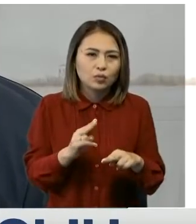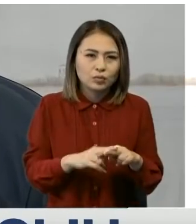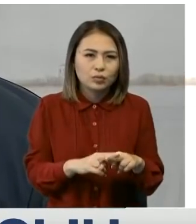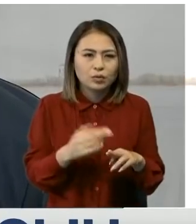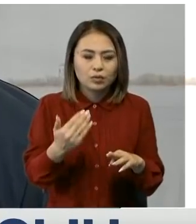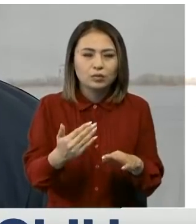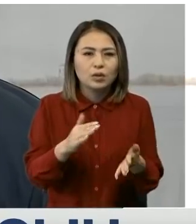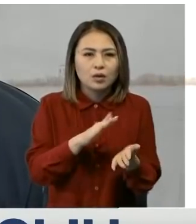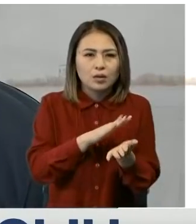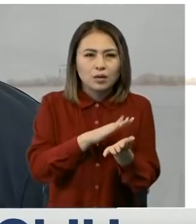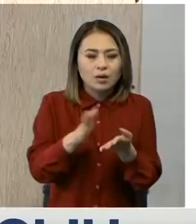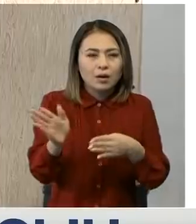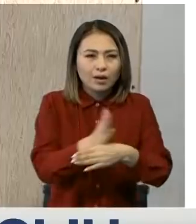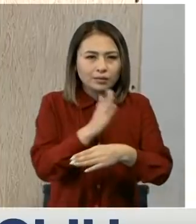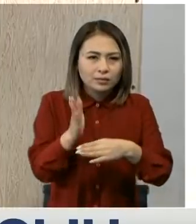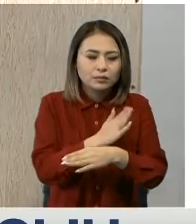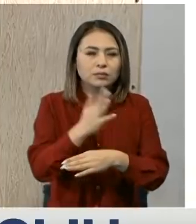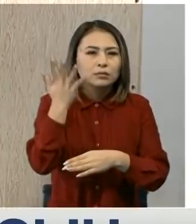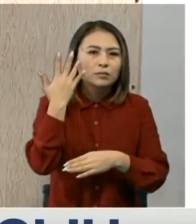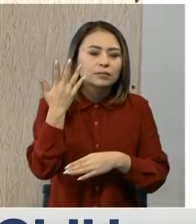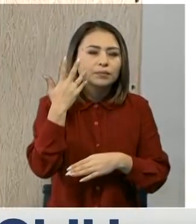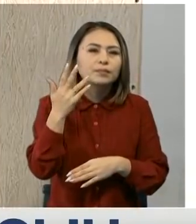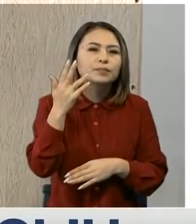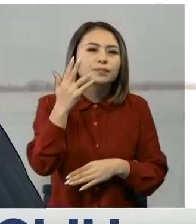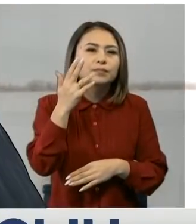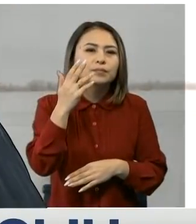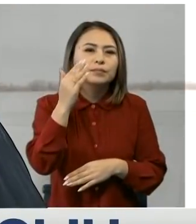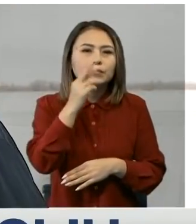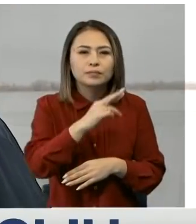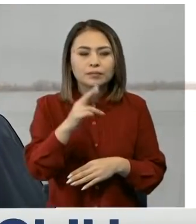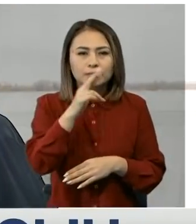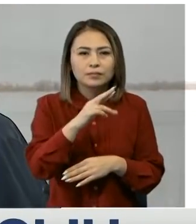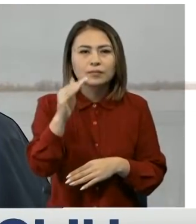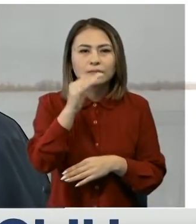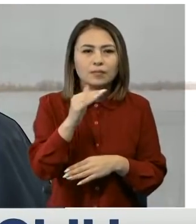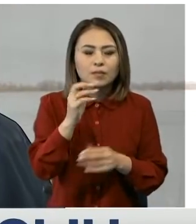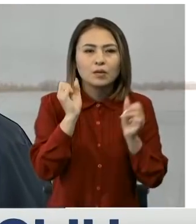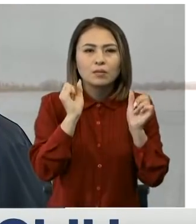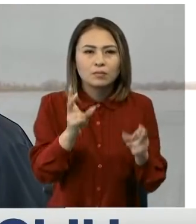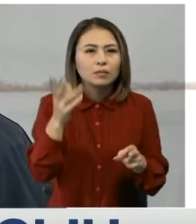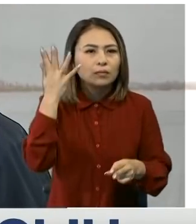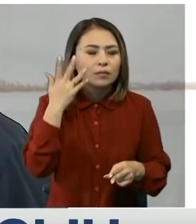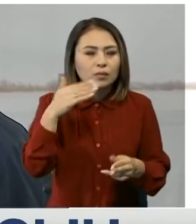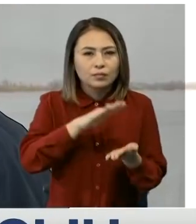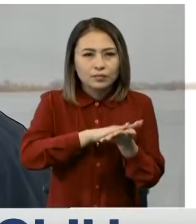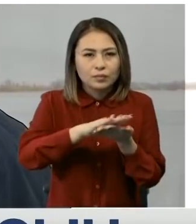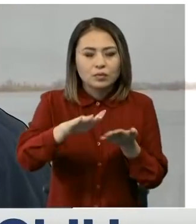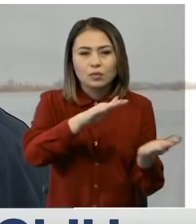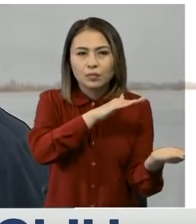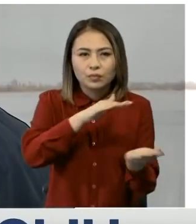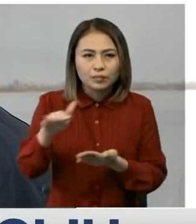анау мұзды ашып, ашу керек. Ақпан қаңтар айында қауіпті жағдай туады. Балықтың анау судың мұздың